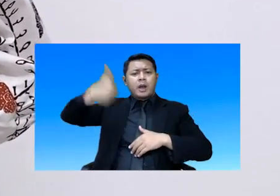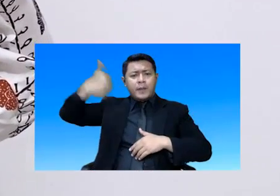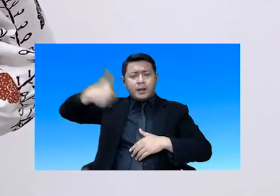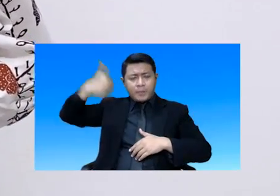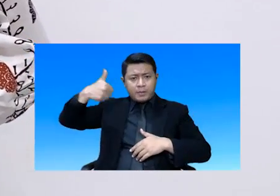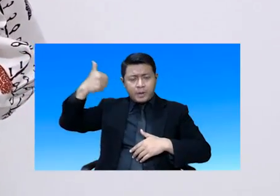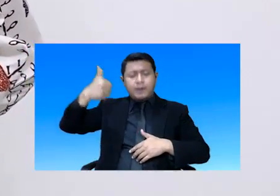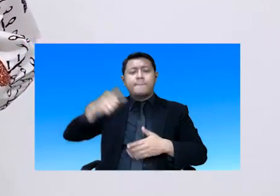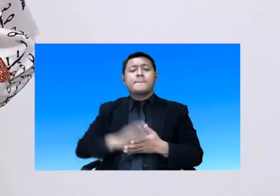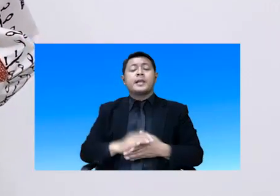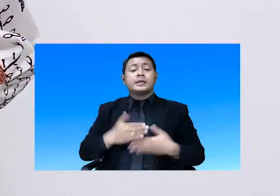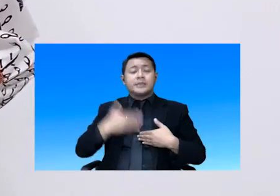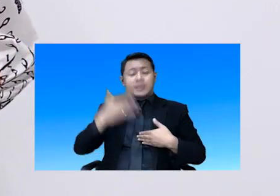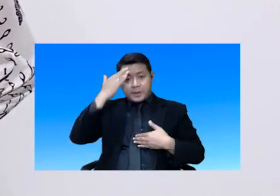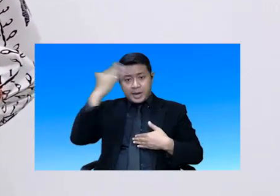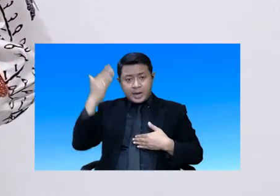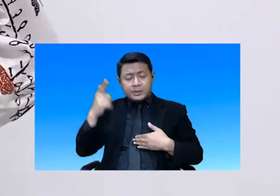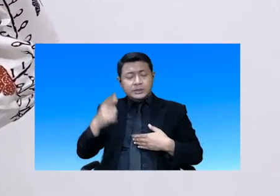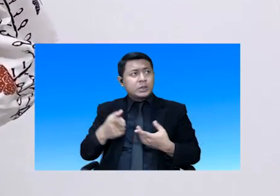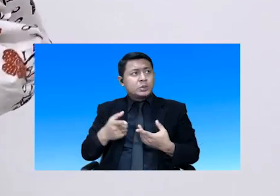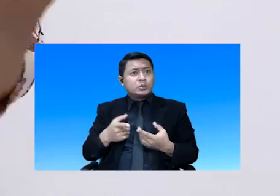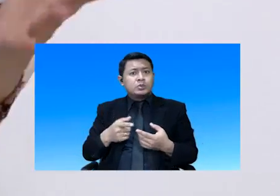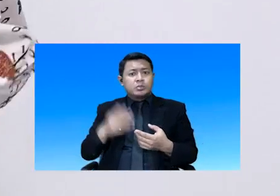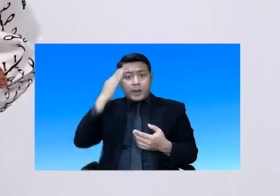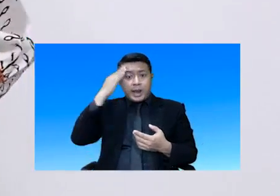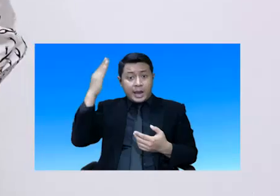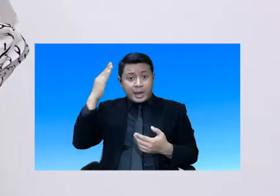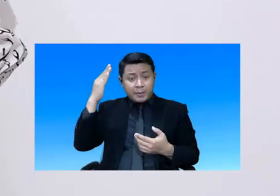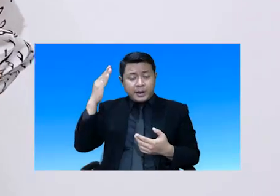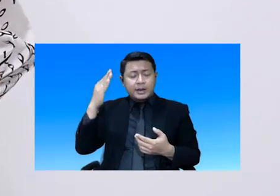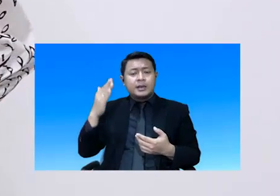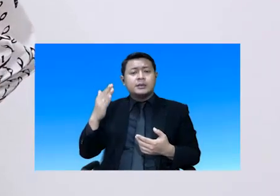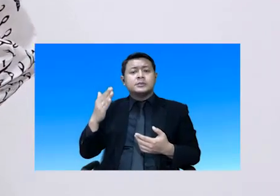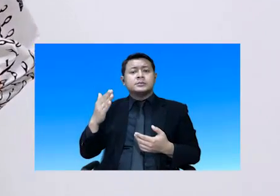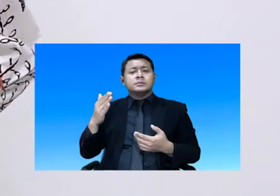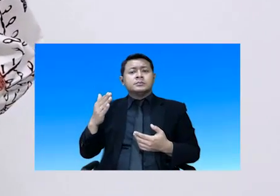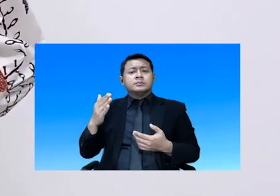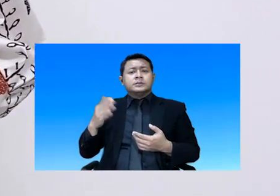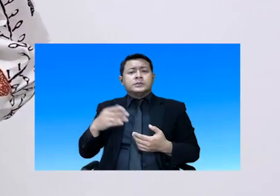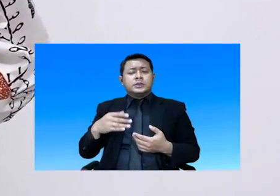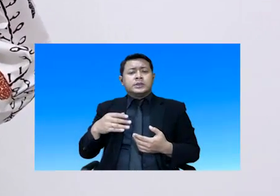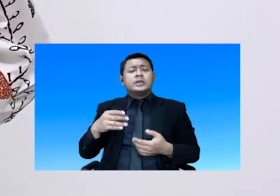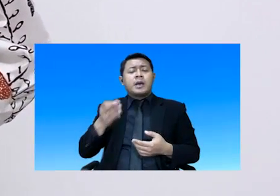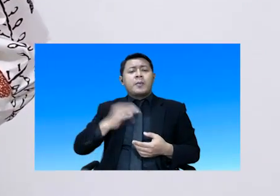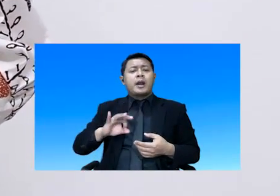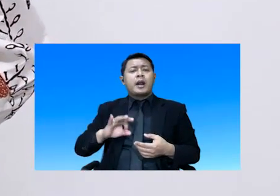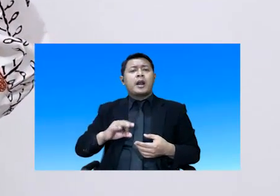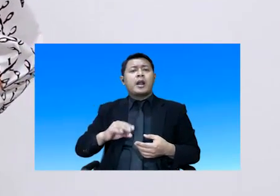itu, saya juga mengalami satu kejadian yang unik yang mungkin di luar nalar manusia. Saya pernah waktu All England pertama